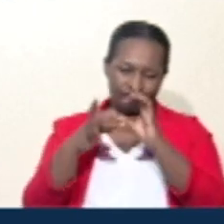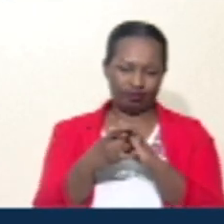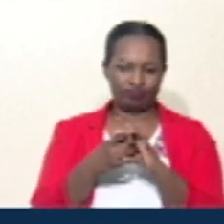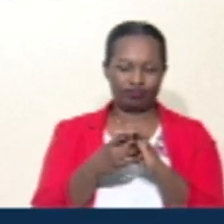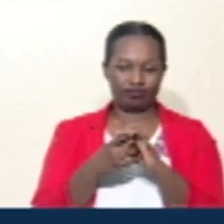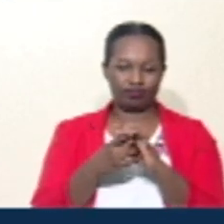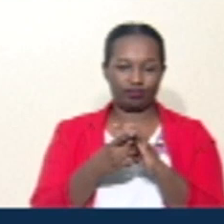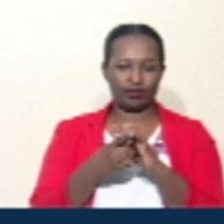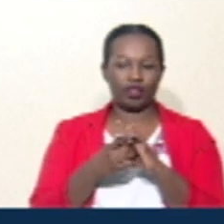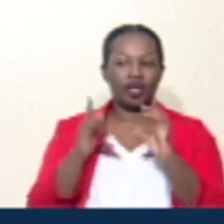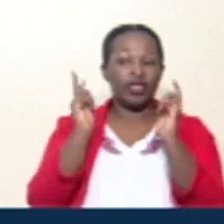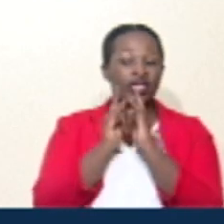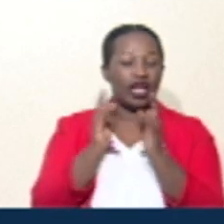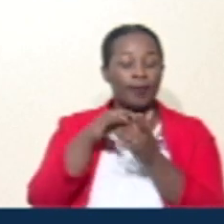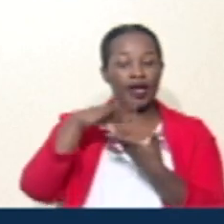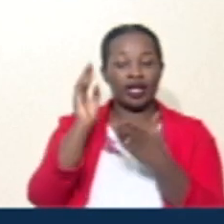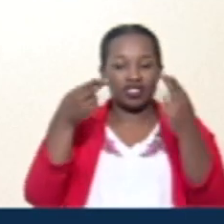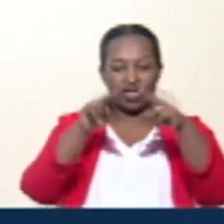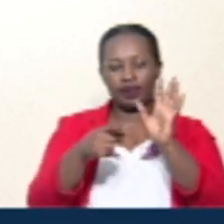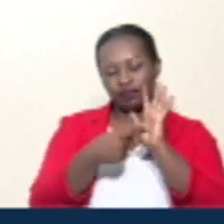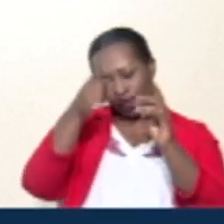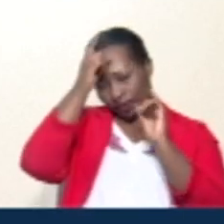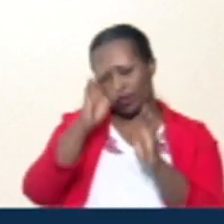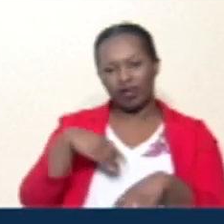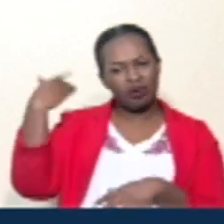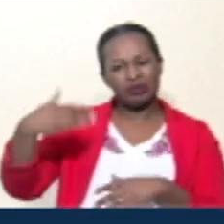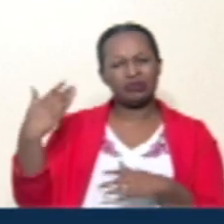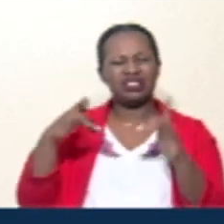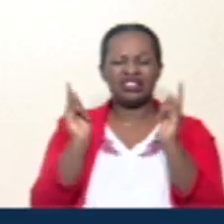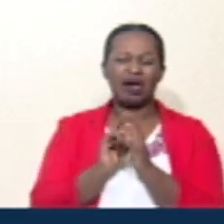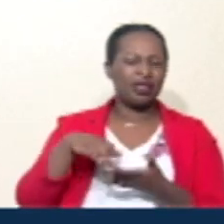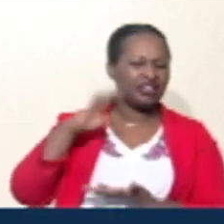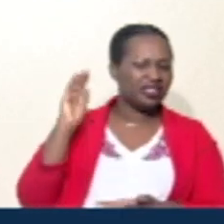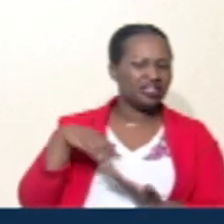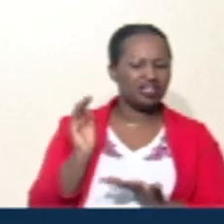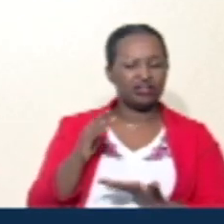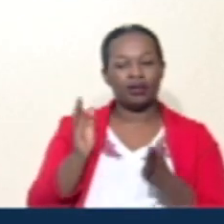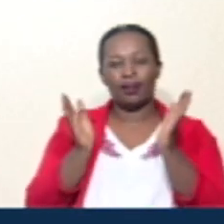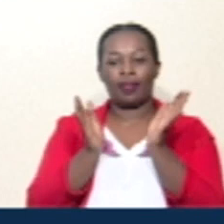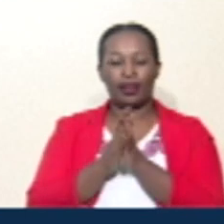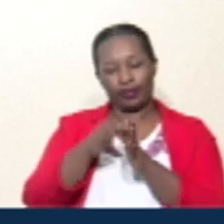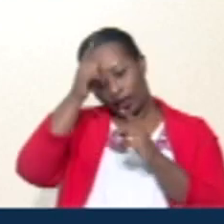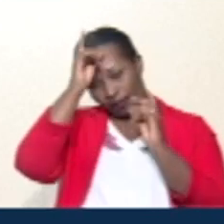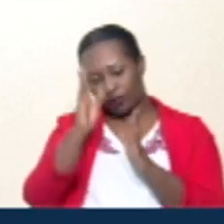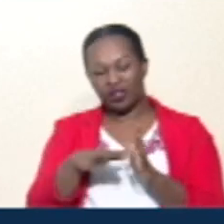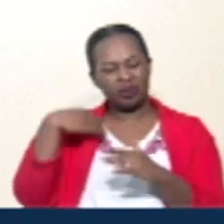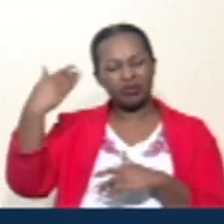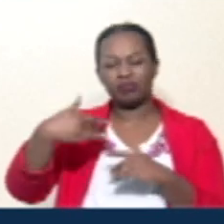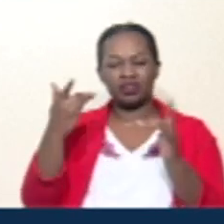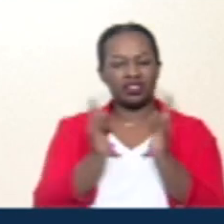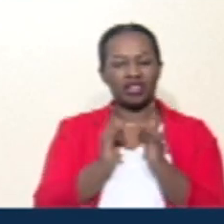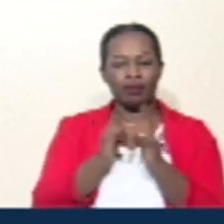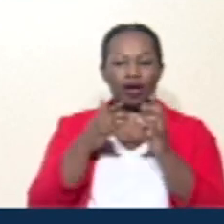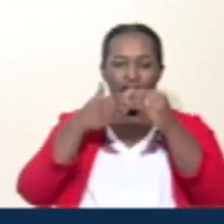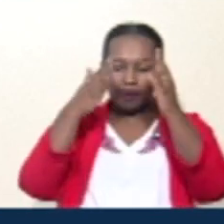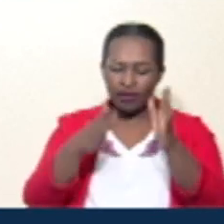kenshi zagiye ziba zigaragaza ko abaturage tubahoza mu nama nyinshi, ndetse usibye n'ibyo by'abaturage kubahoza mu nama,